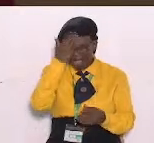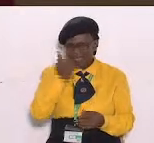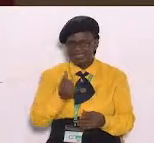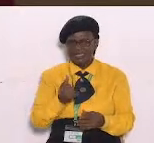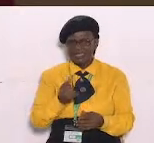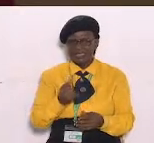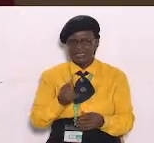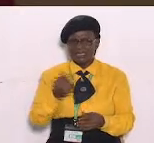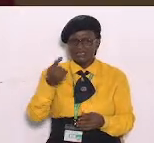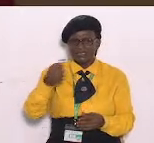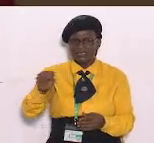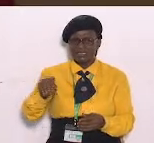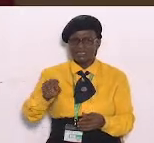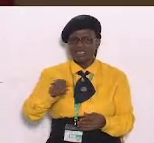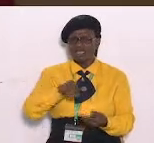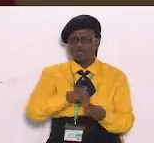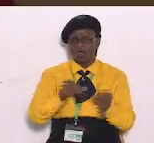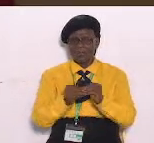père